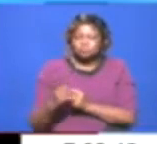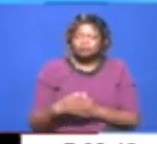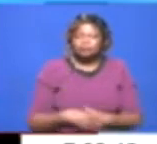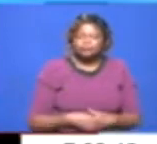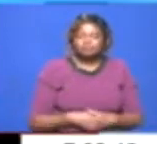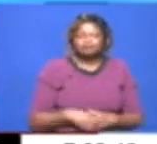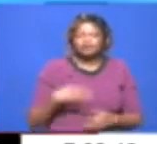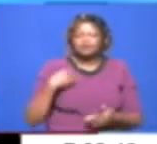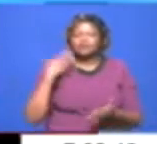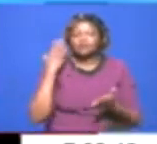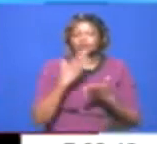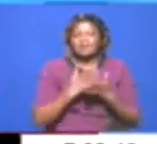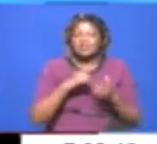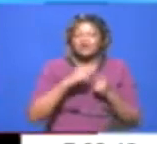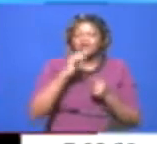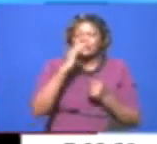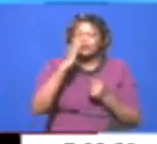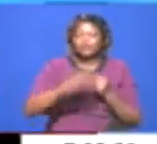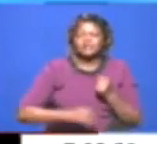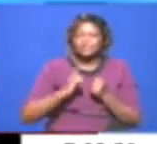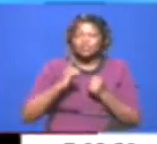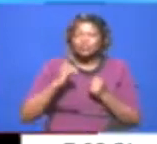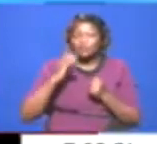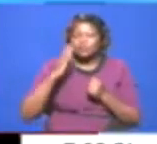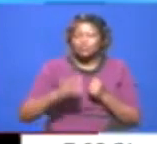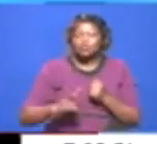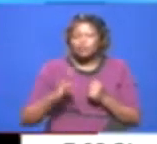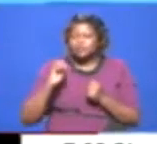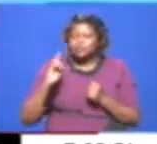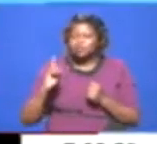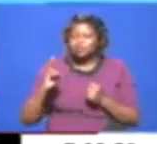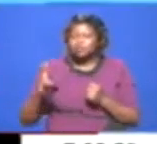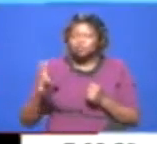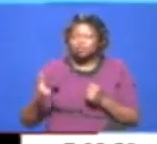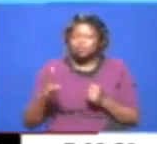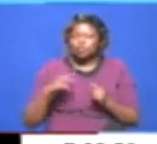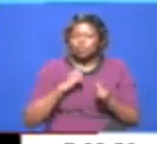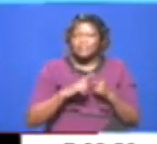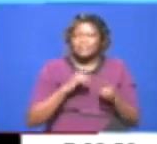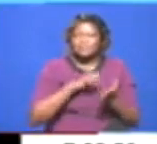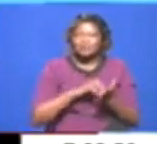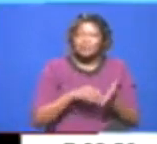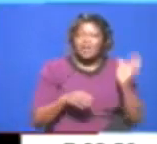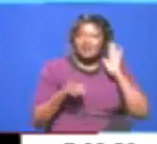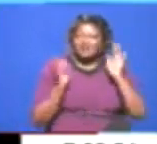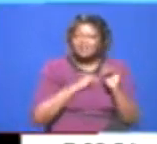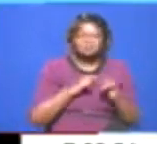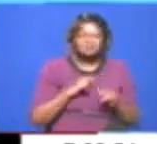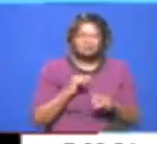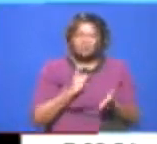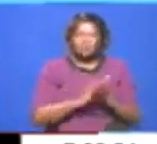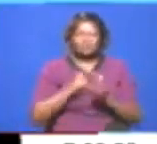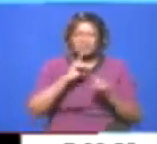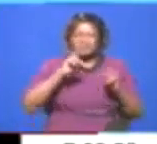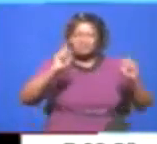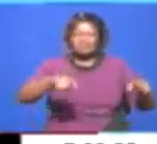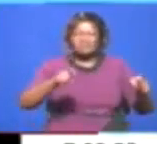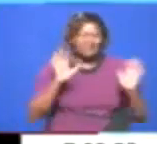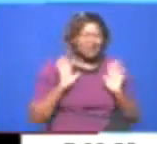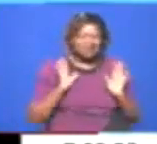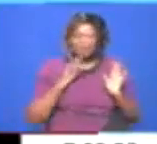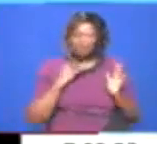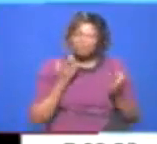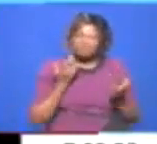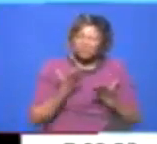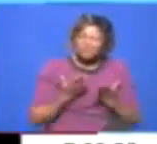tarehe 4 Januari ambapo kesi hiyo itasikilizwa. Nobody said it is mandatory. If you don't want